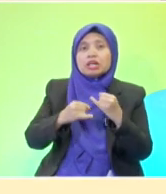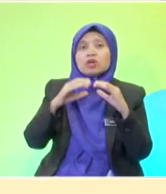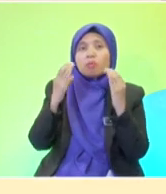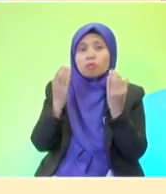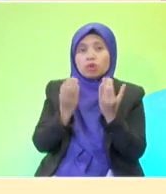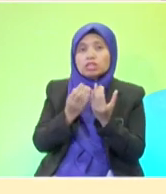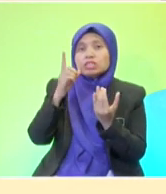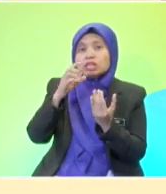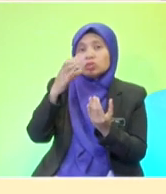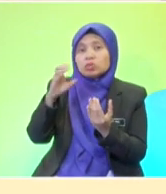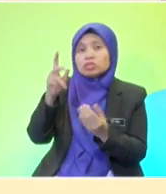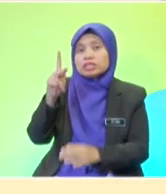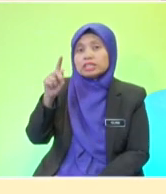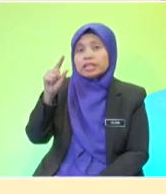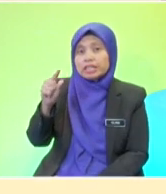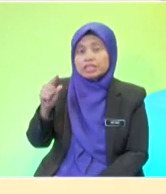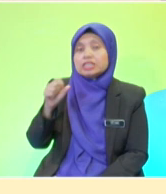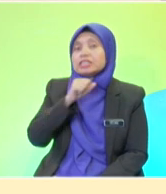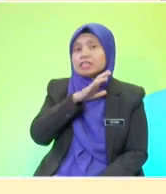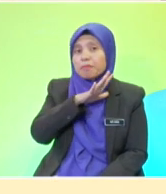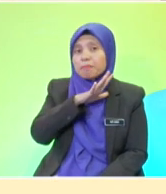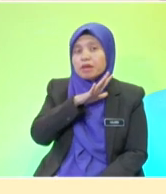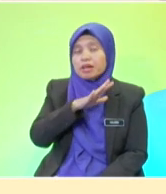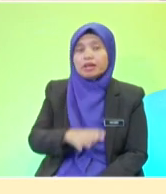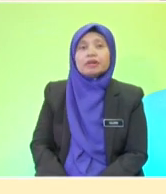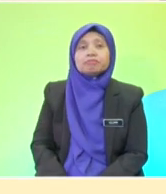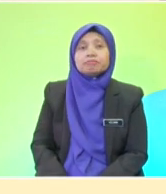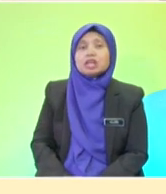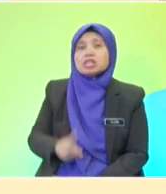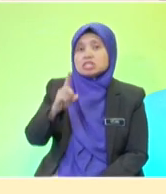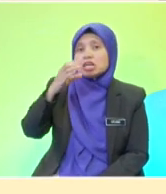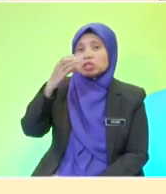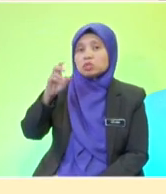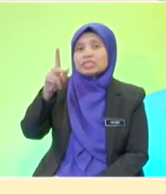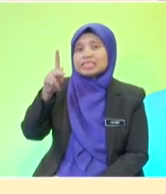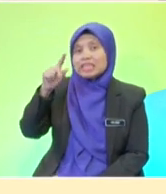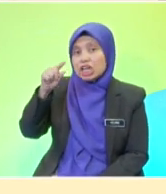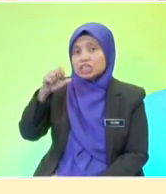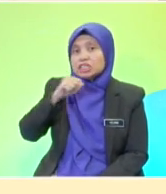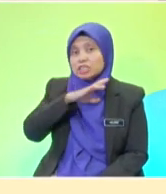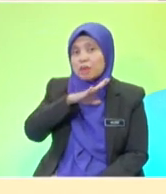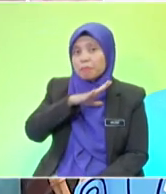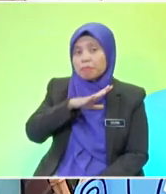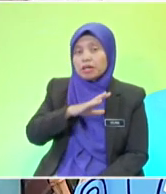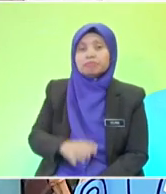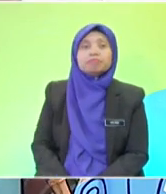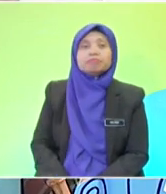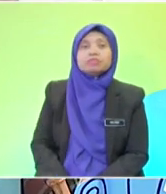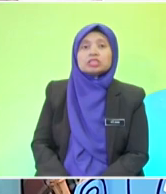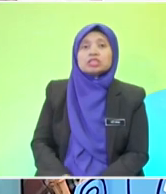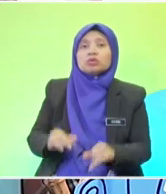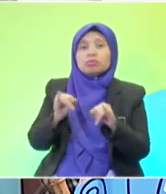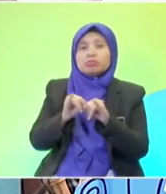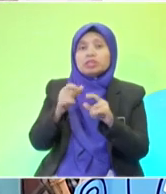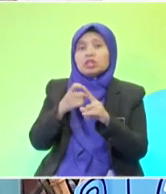100 kg sampah Oh 100 kg sampah dari dulu Fatihah juga